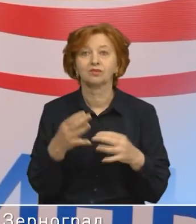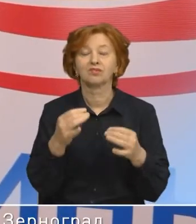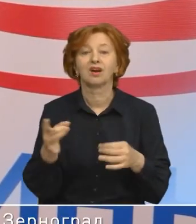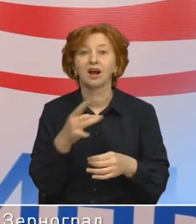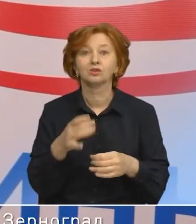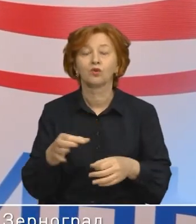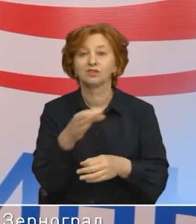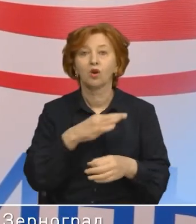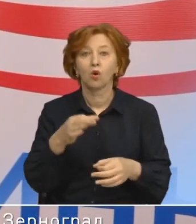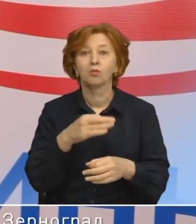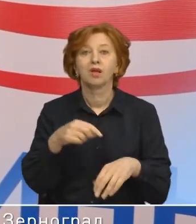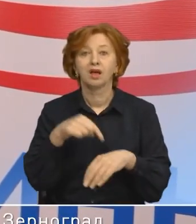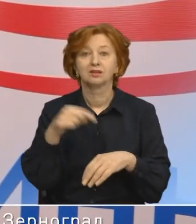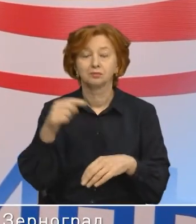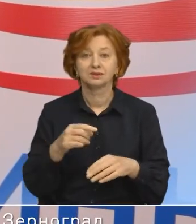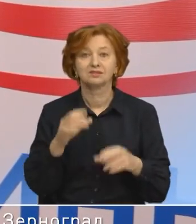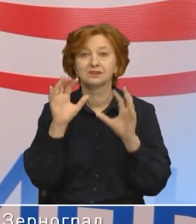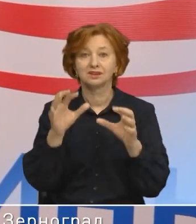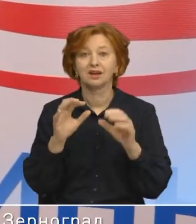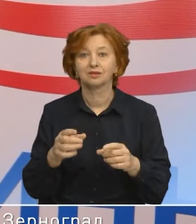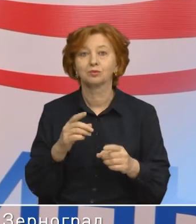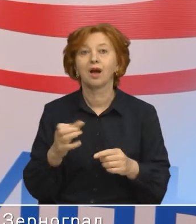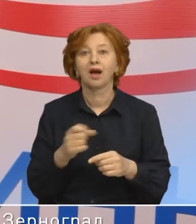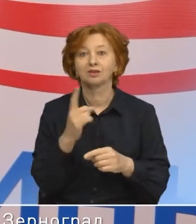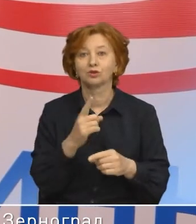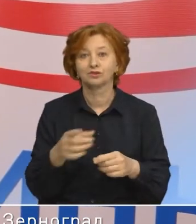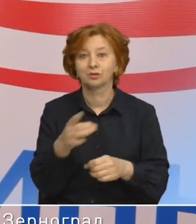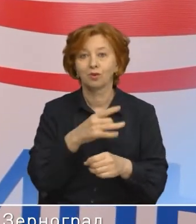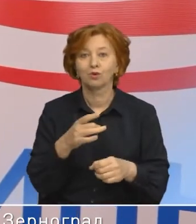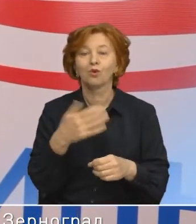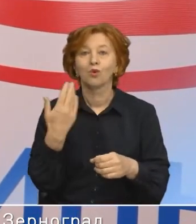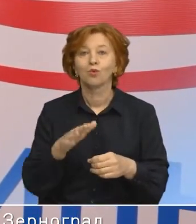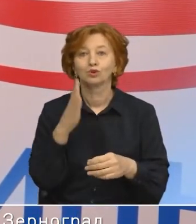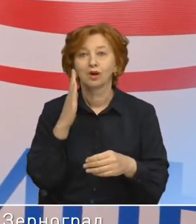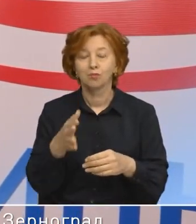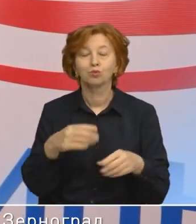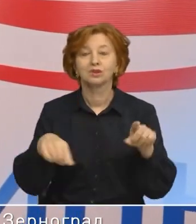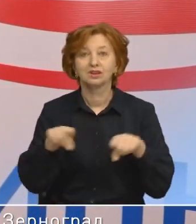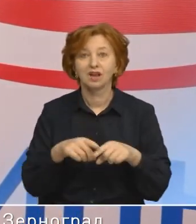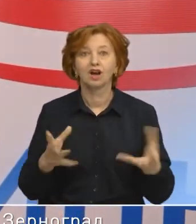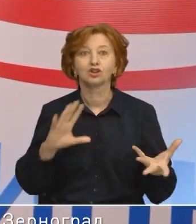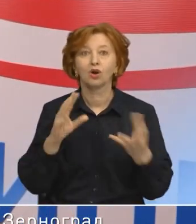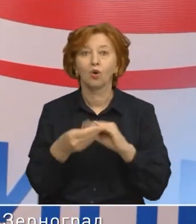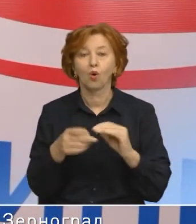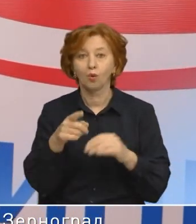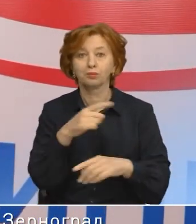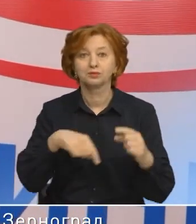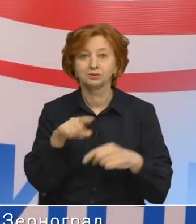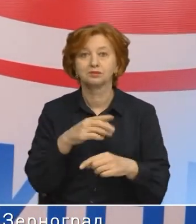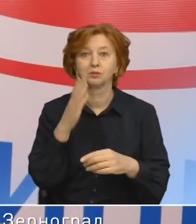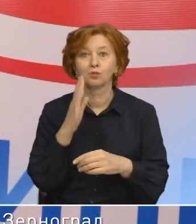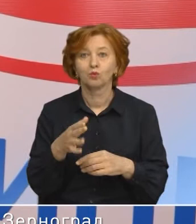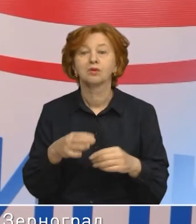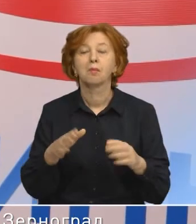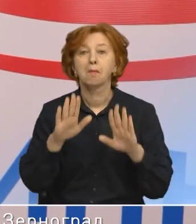Ростовской области есть и до выборов заксобрания, проходящие по Азовскому району, городу Азову, Азовскому району. И также у нас 4500 выборов. Это